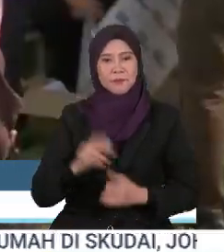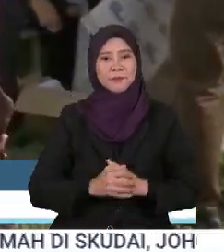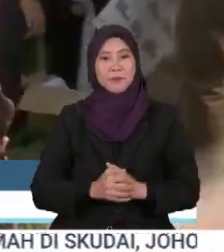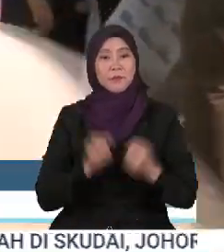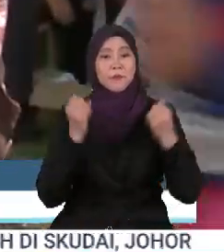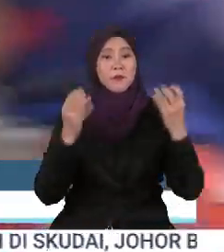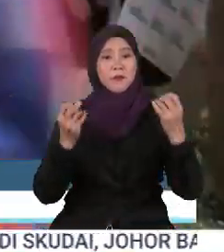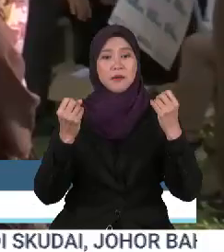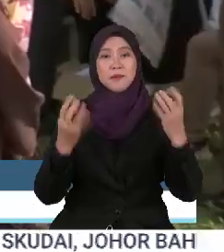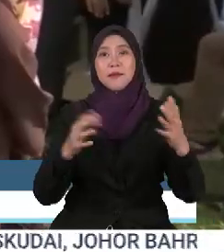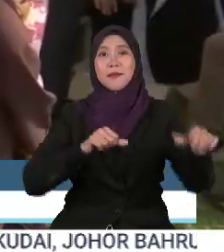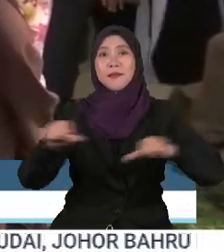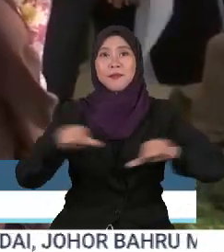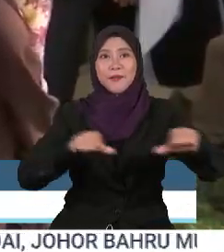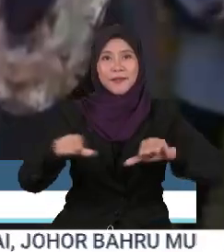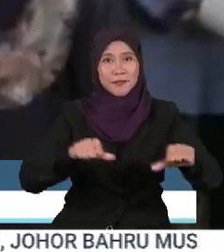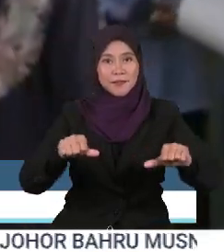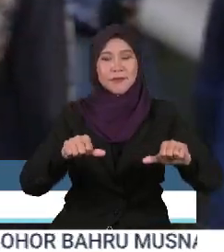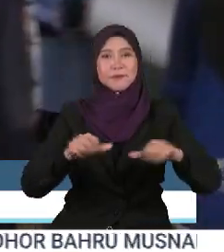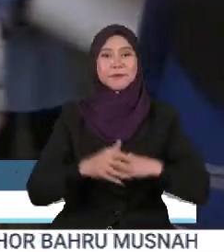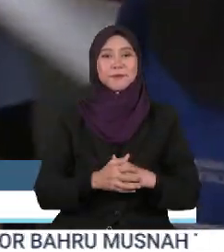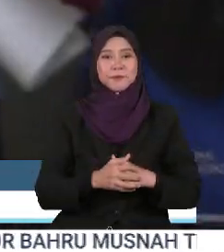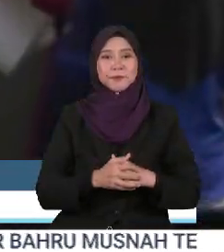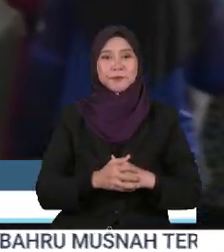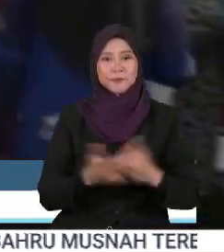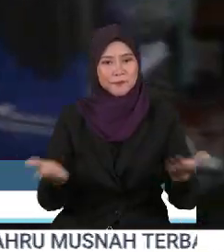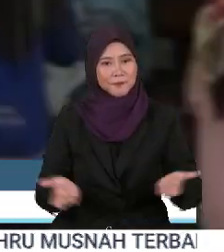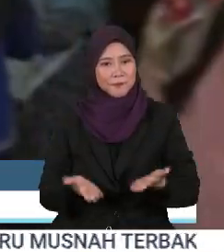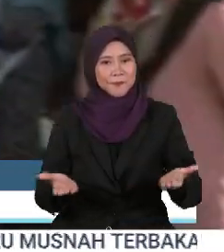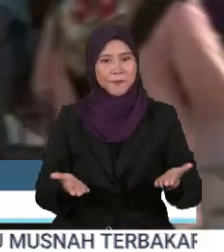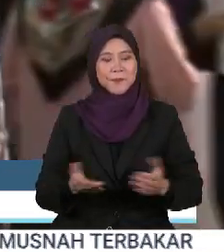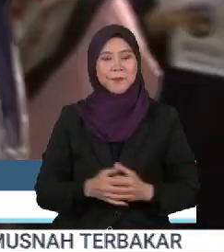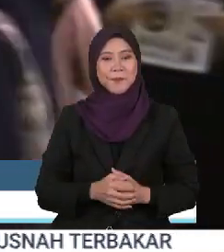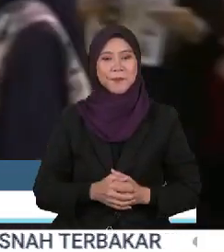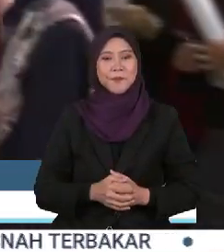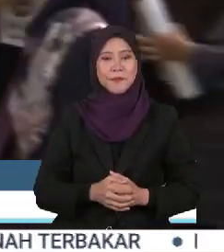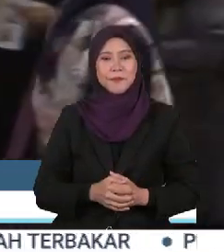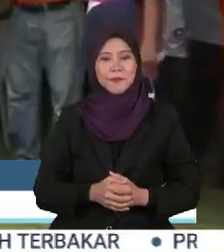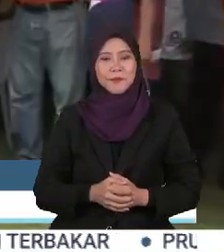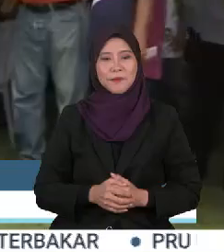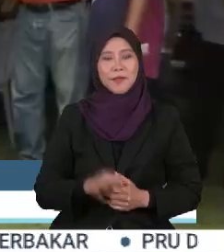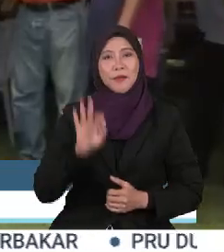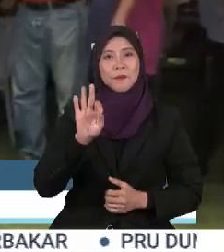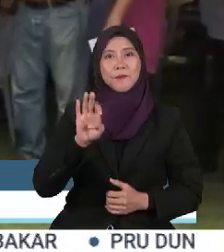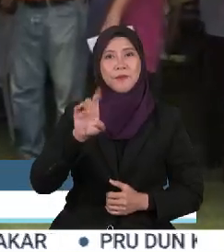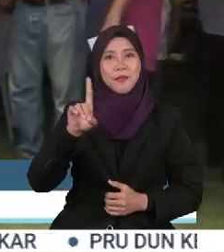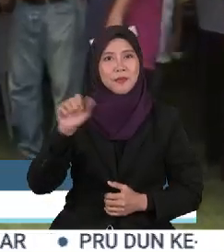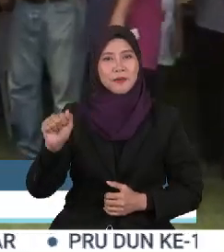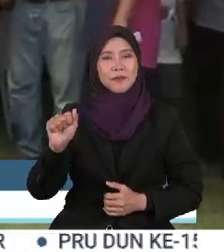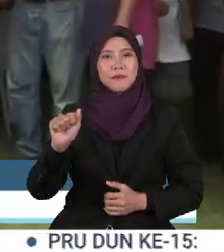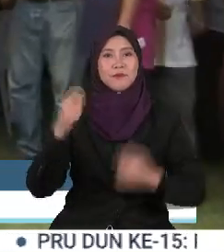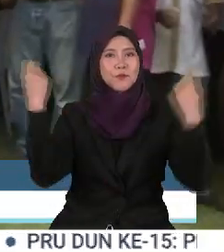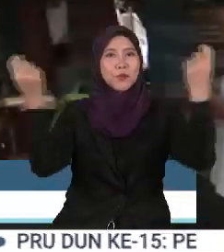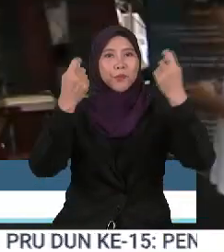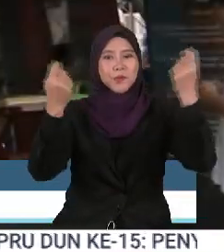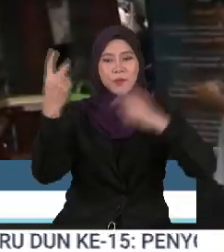berbagai activity di jalankan di sini selain felda cannifer dua hari